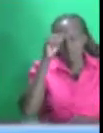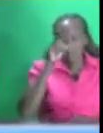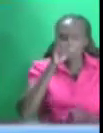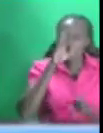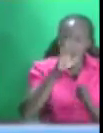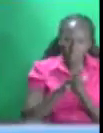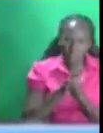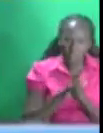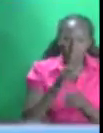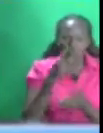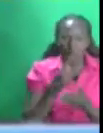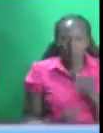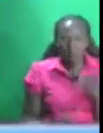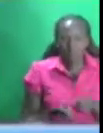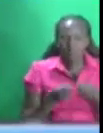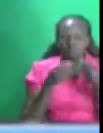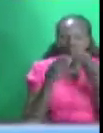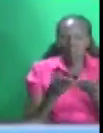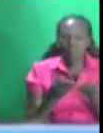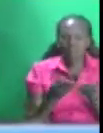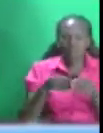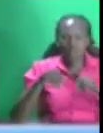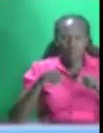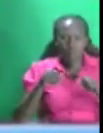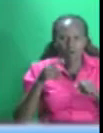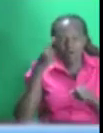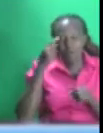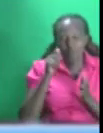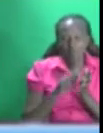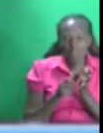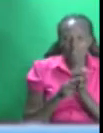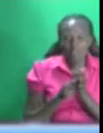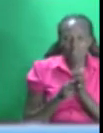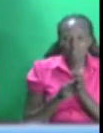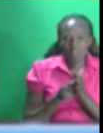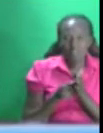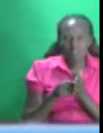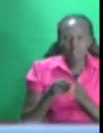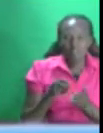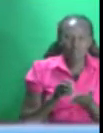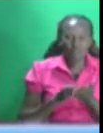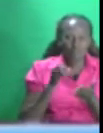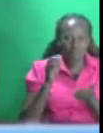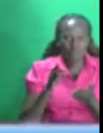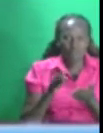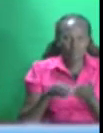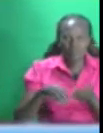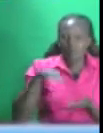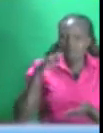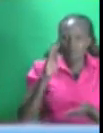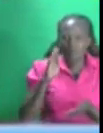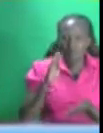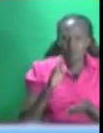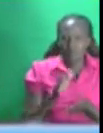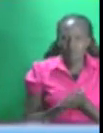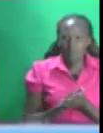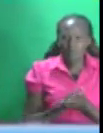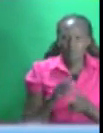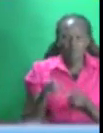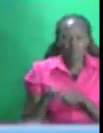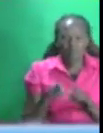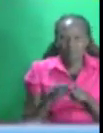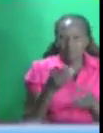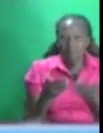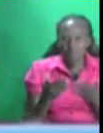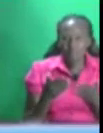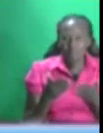Mexico ili kukabiliana na upungufu wa unga wa mahindi uliosababisha bei ya unga kupanda kwa kiwango cha juu zaidi, hata ingawa